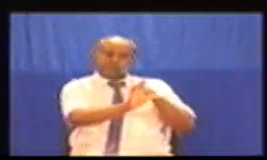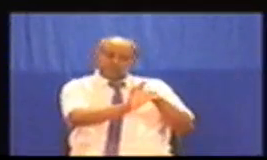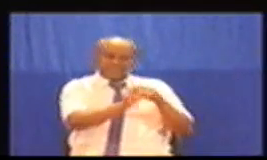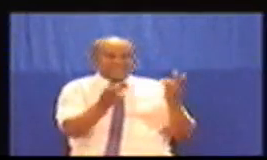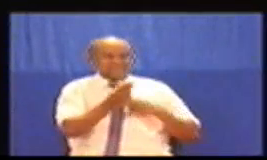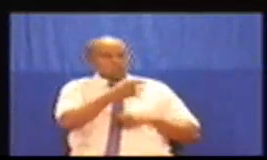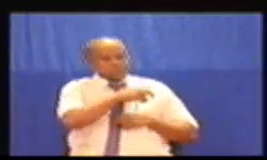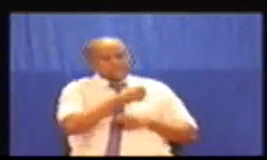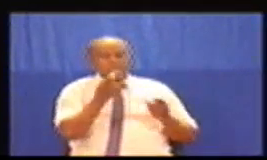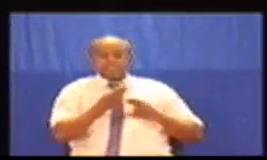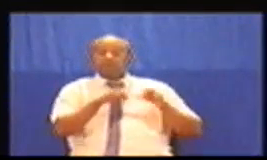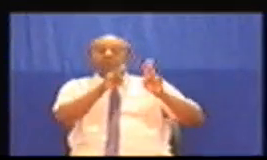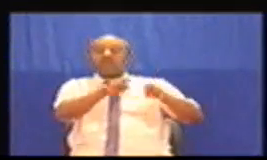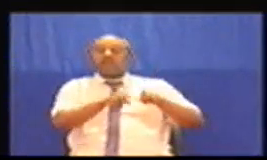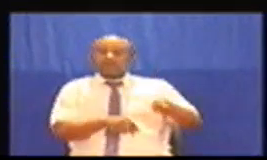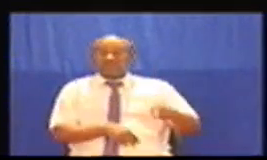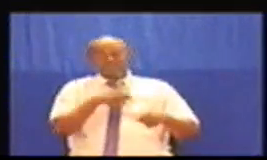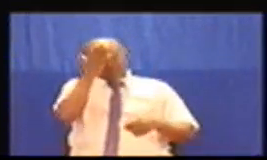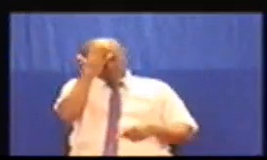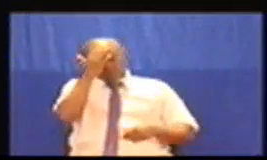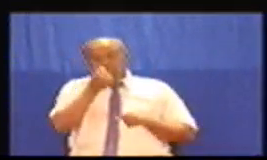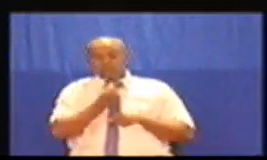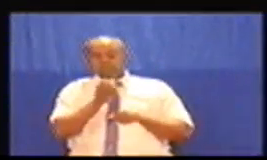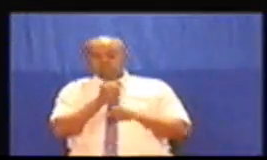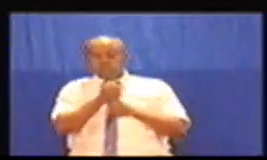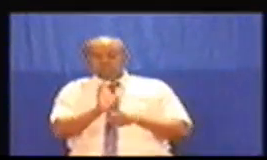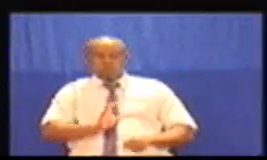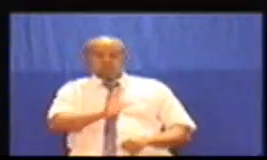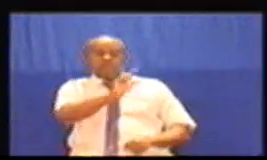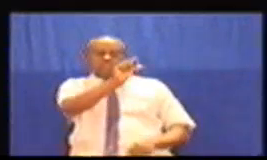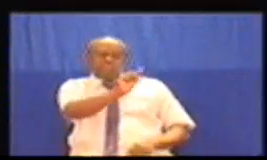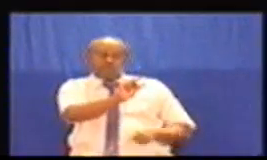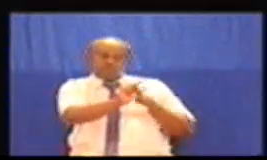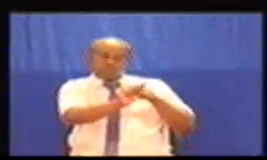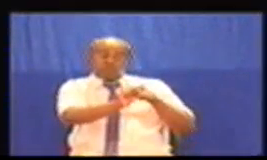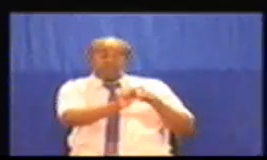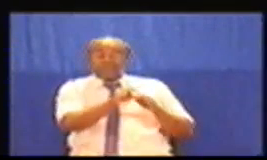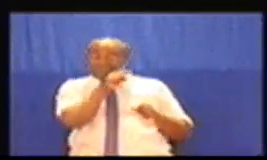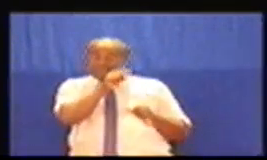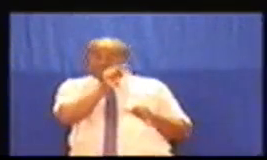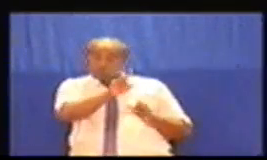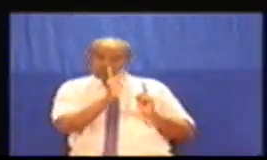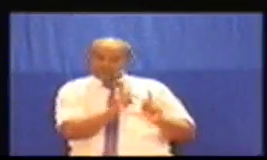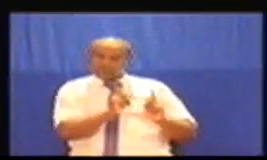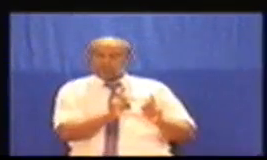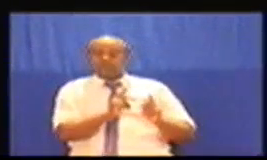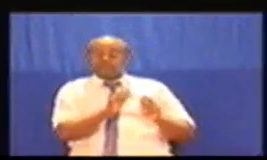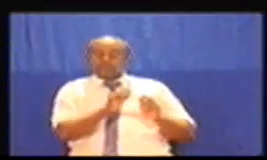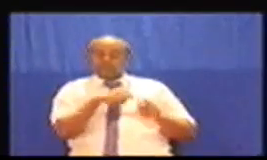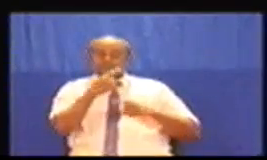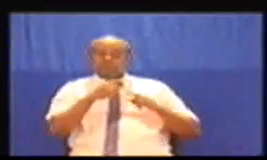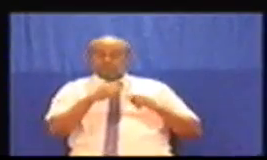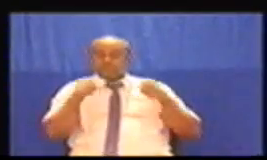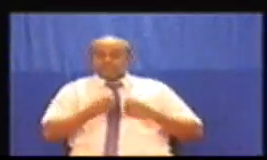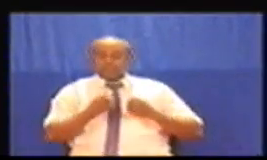mahakama ni ndogo, lakini mnajitahidi katika udogo wake kutekeleza majukumu yenu vizuri